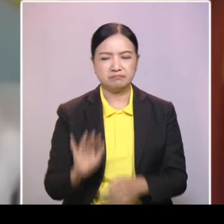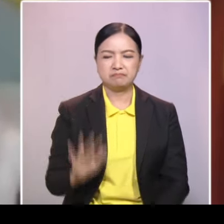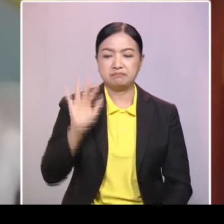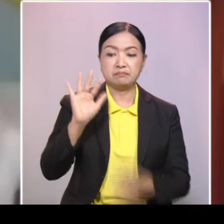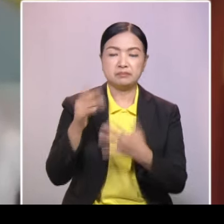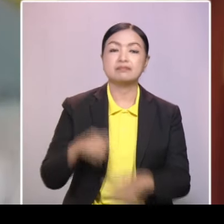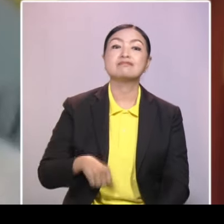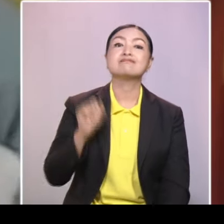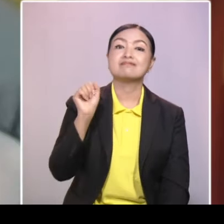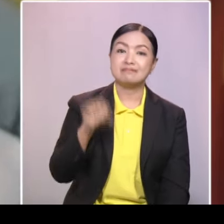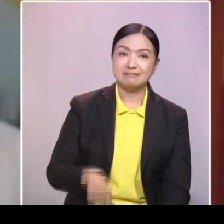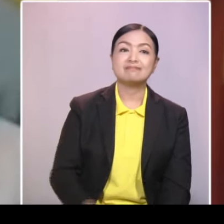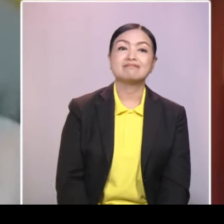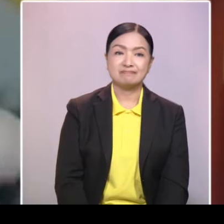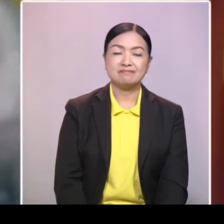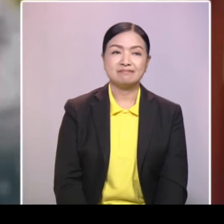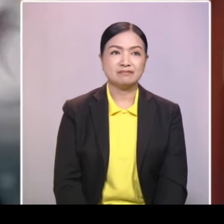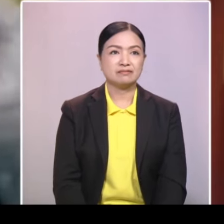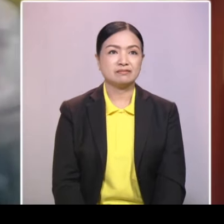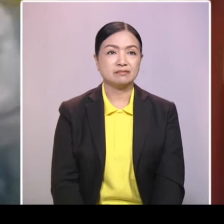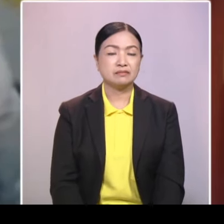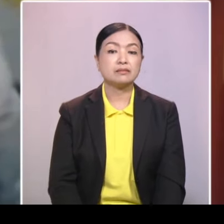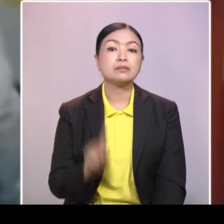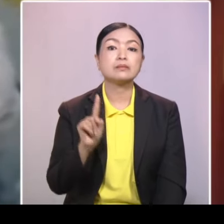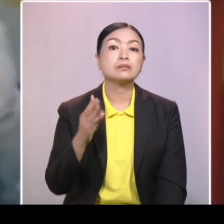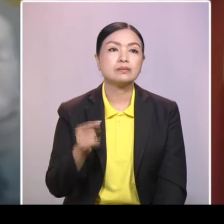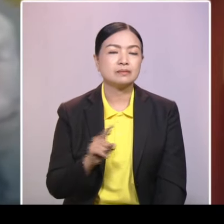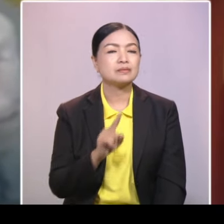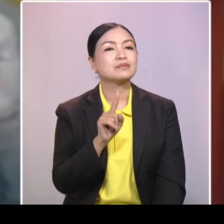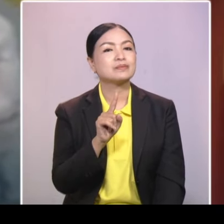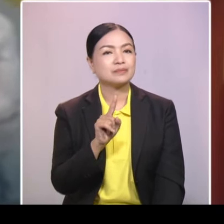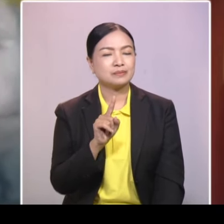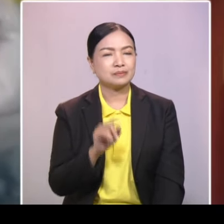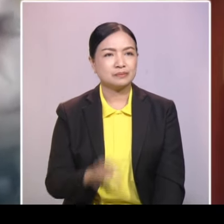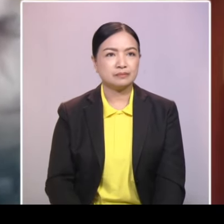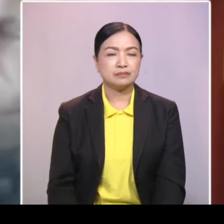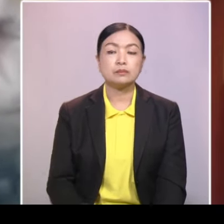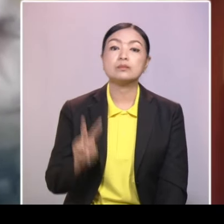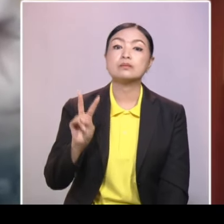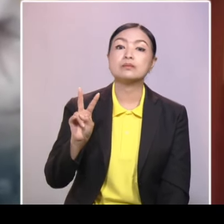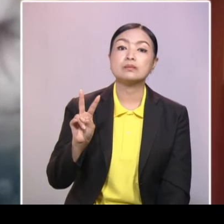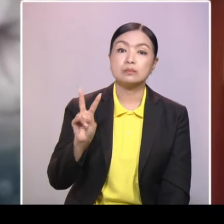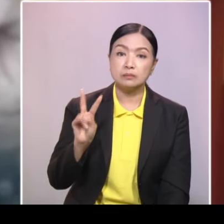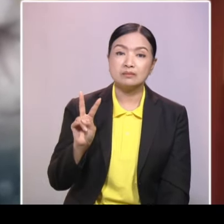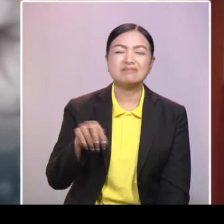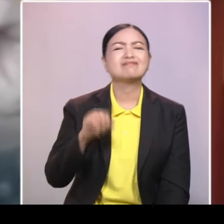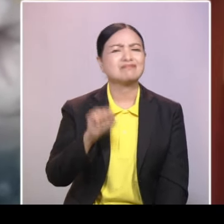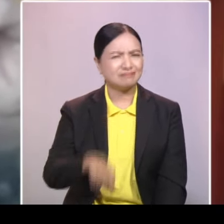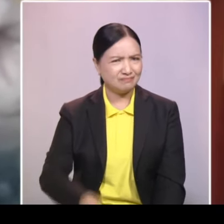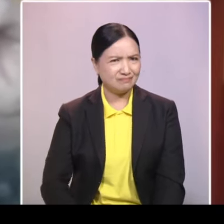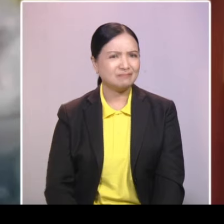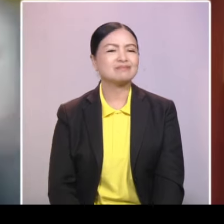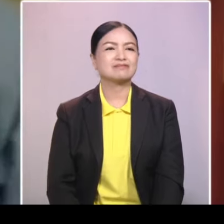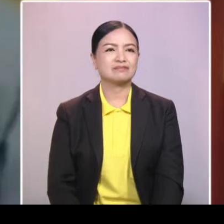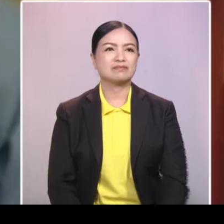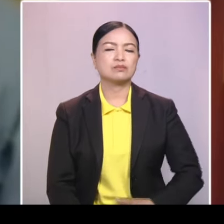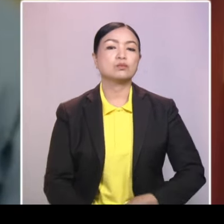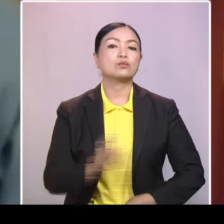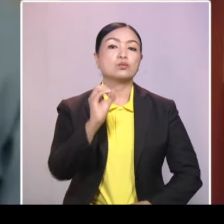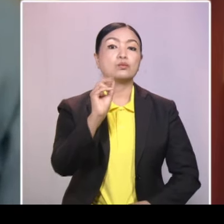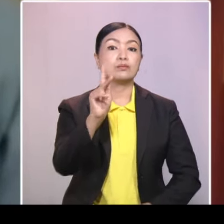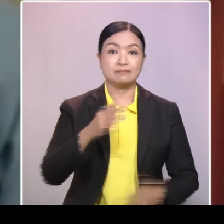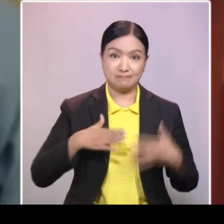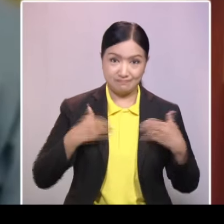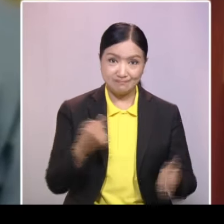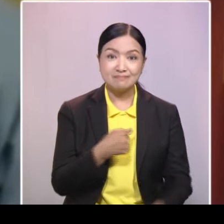อือ ได้ไครับผมอันนี้กรน้วัี้กรนวหนึ่ครัอี้กรน้ครั สองน้ไ attendsρά โเค